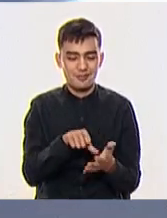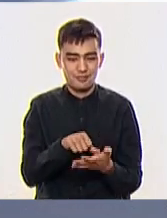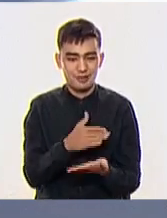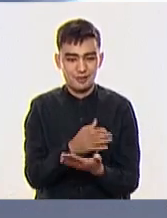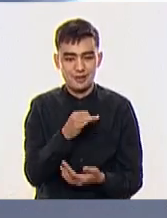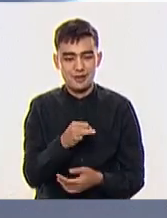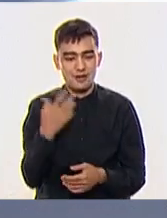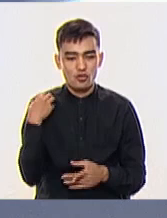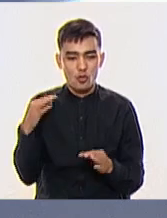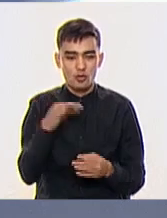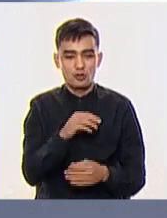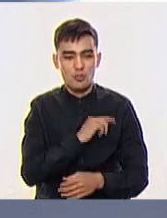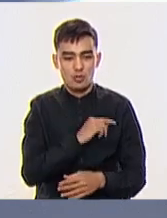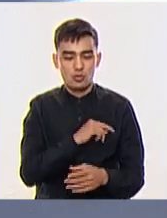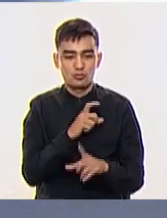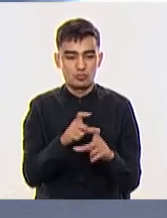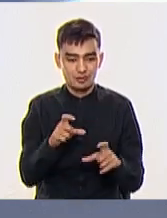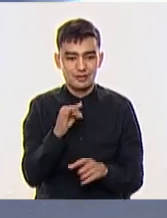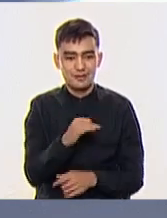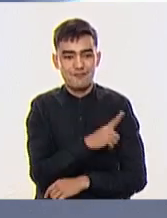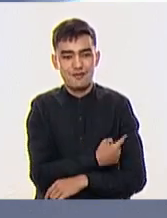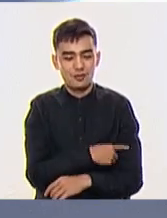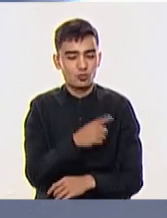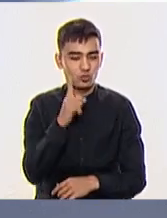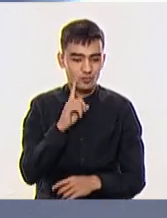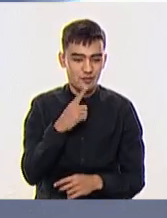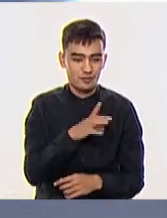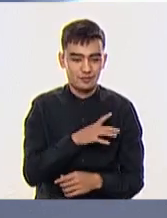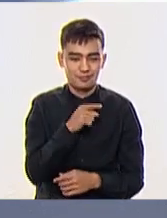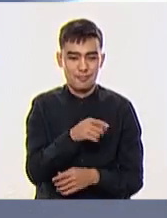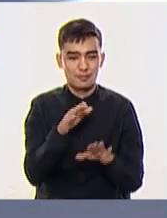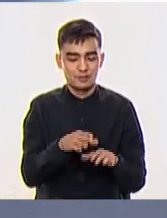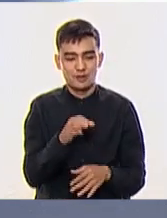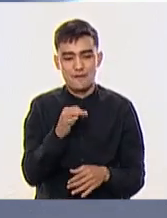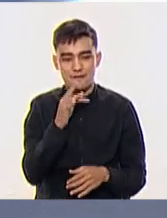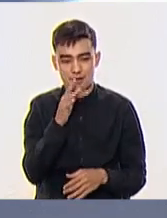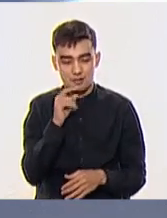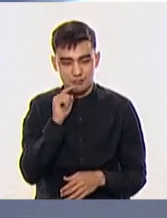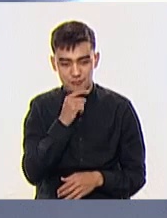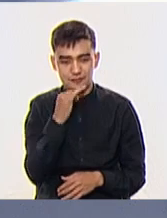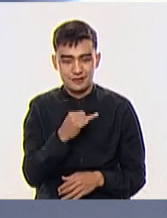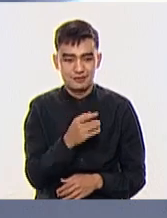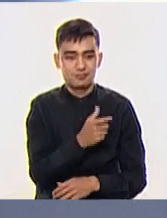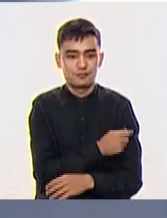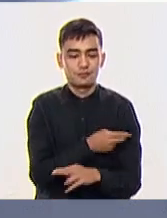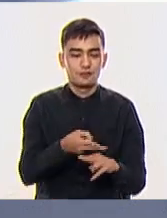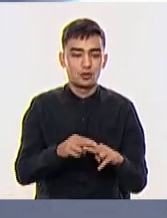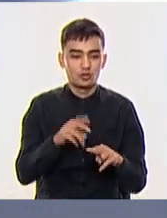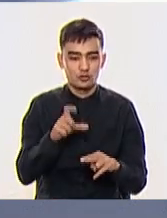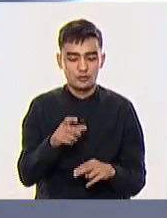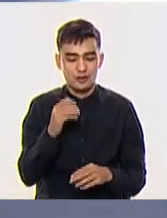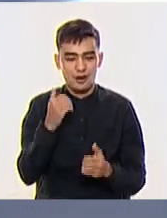мұндай шешім жұмысшылар мен дәрігерлерге бірдей тиімді дейді. Біріншіден, уақыт үнемделсе, екіншіден, екпе алған азаматтар